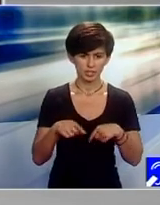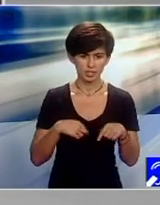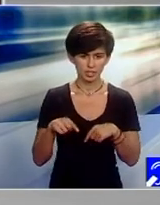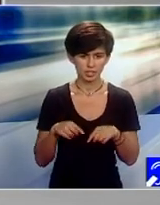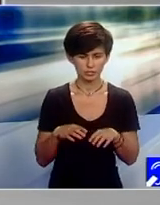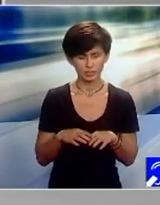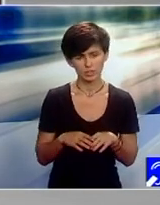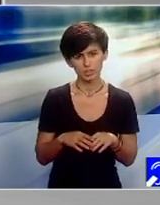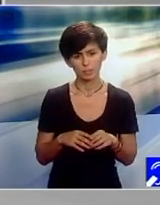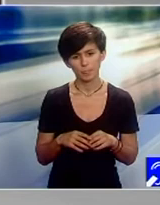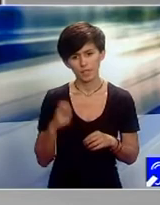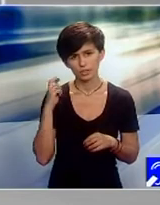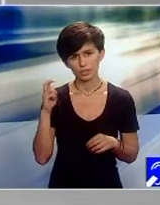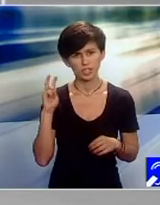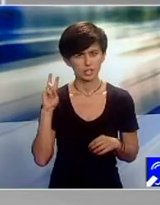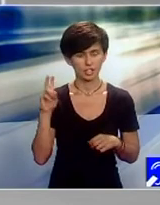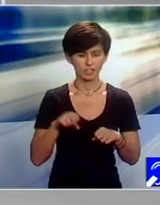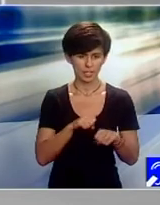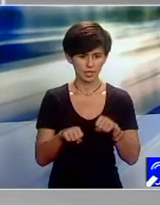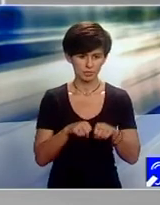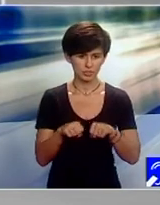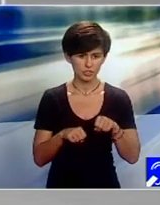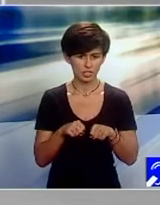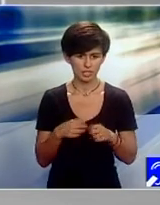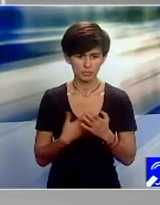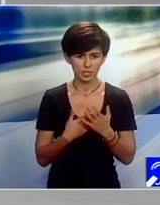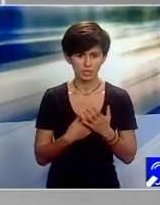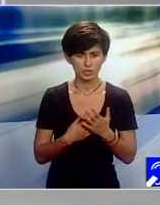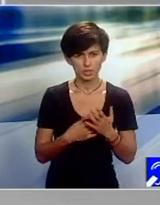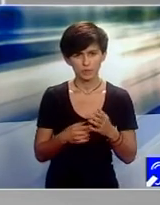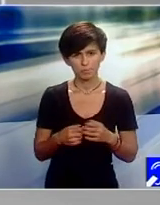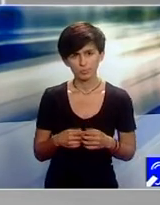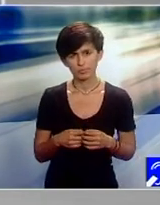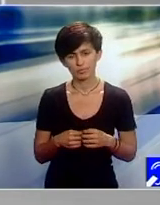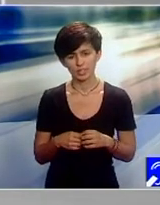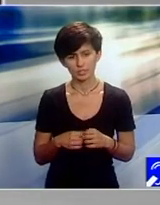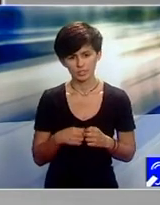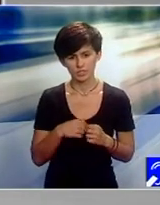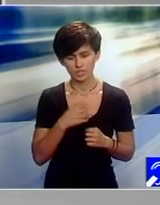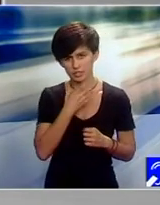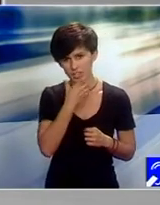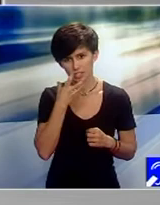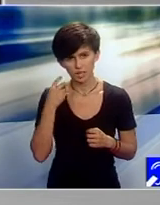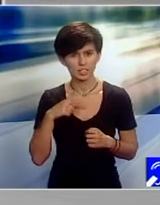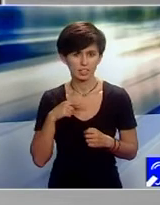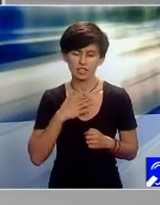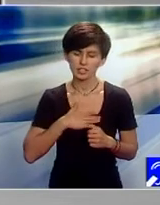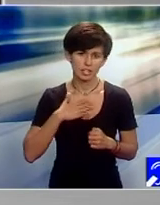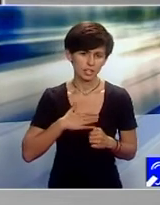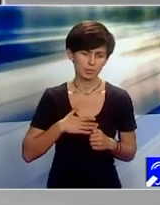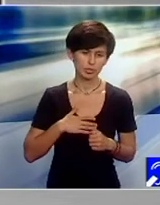anume mijloace de transport în comun sau, de ce nu, chiar și biciclete, pentru că, mai ales în sezonul cald, e chiar plăcut să te duci cu